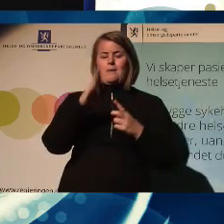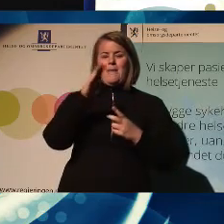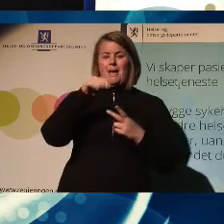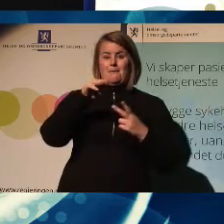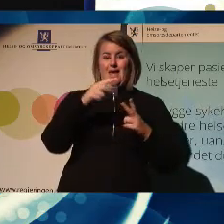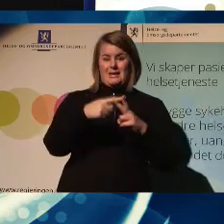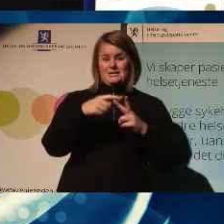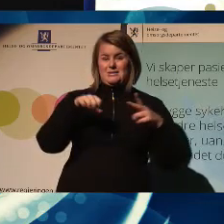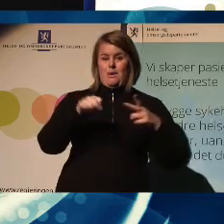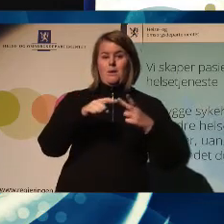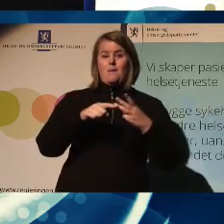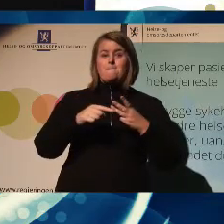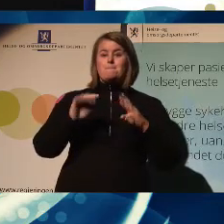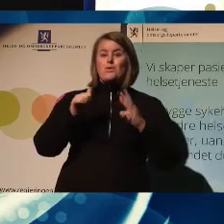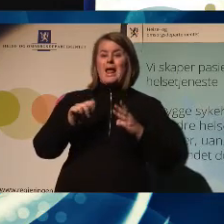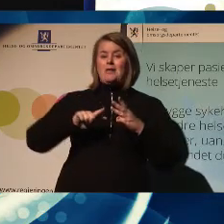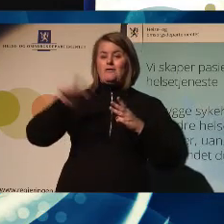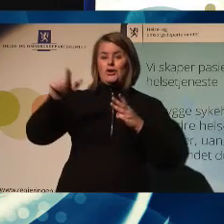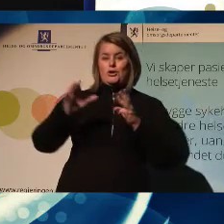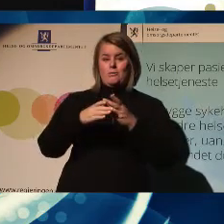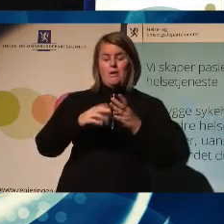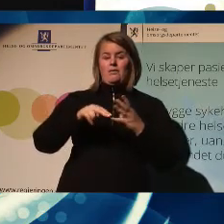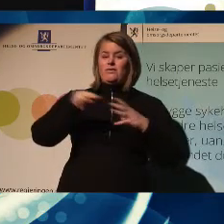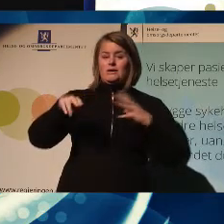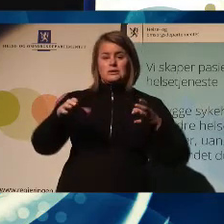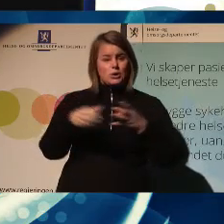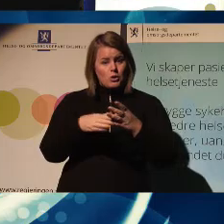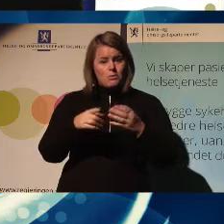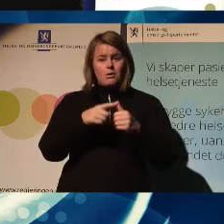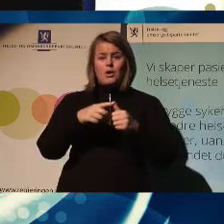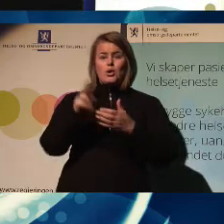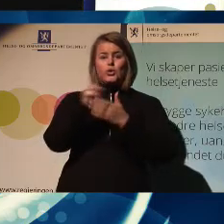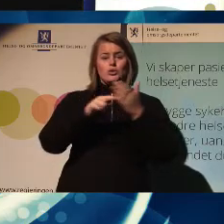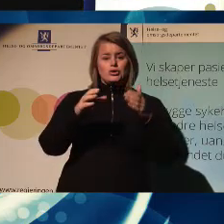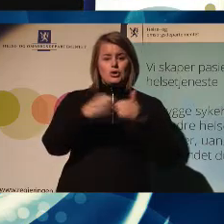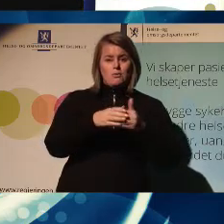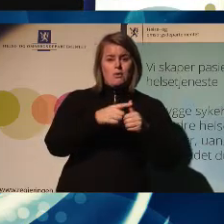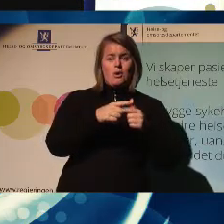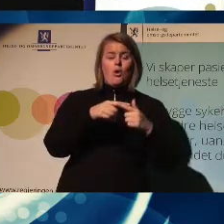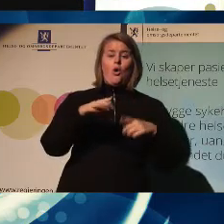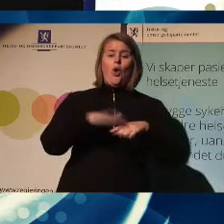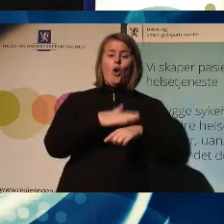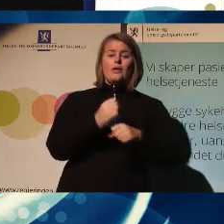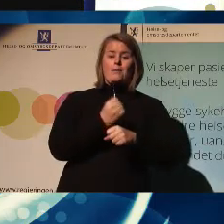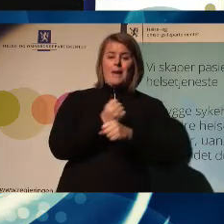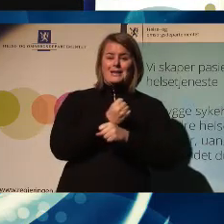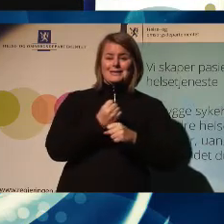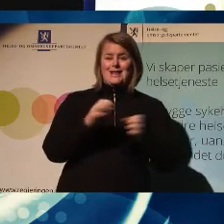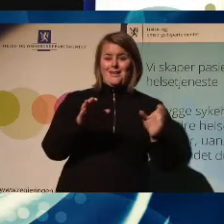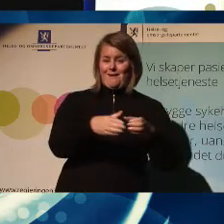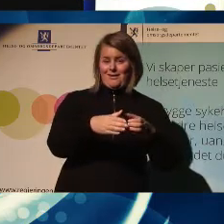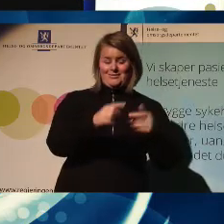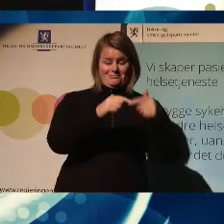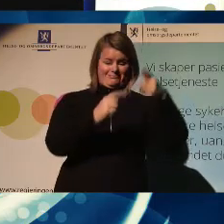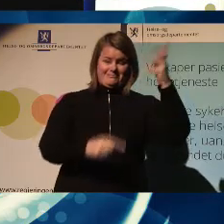modellflyklubben, danseklubber, kunstklubber og håndarbeidslag.